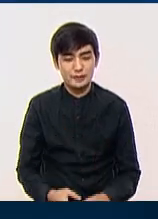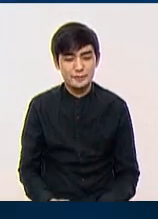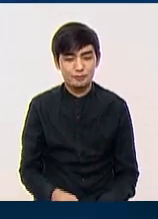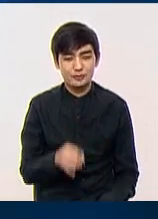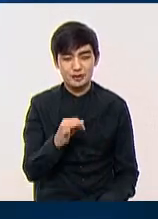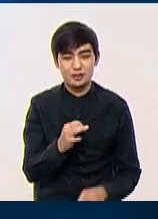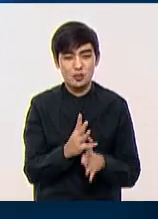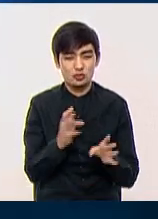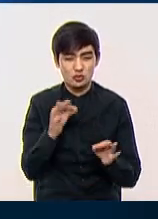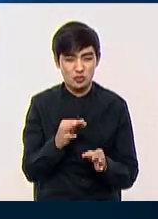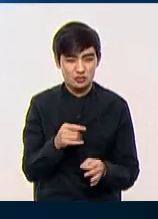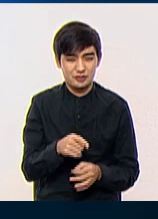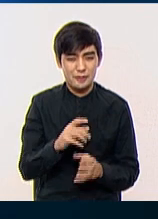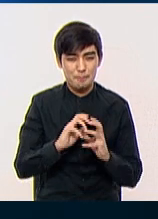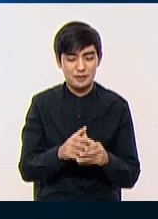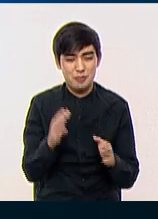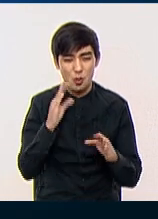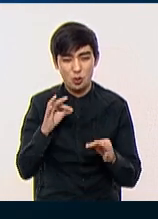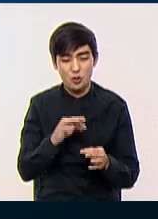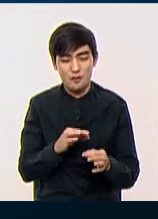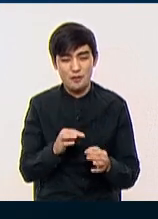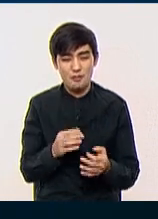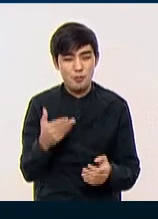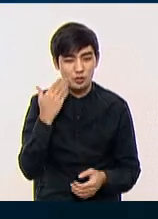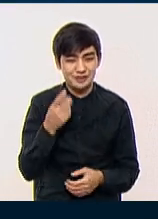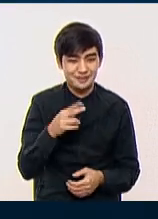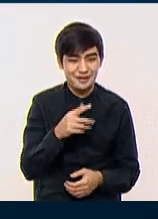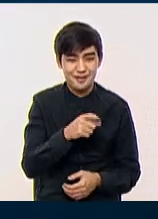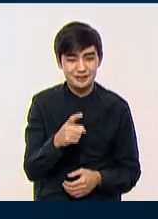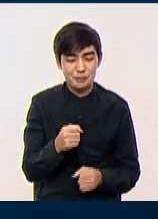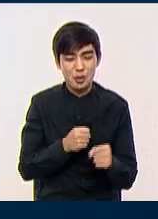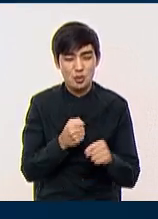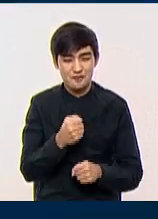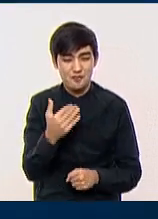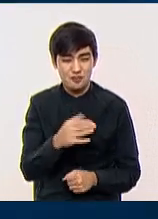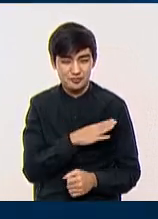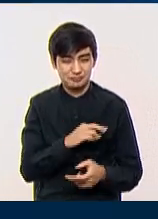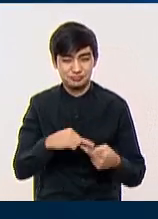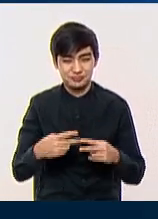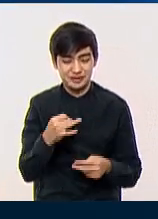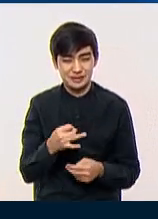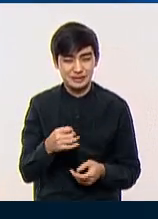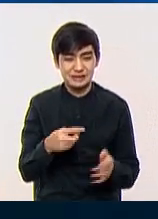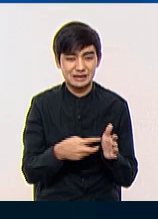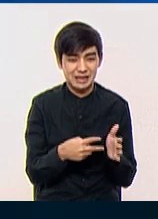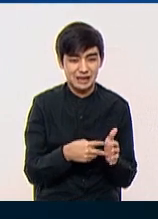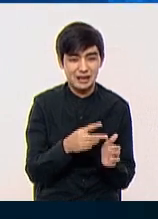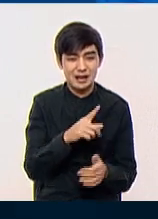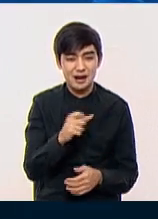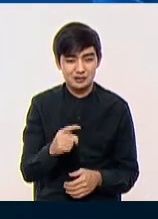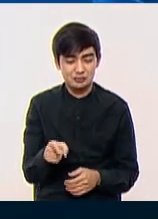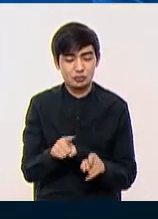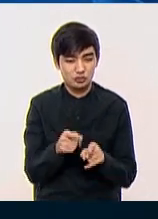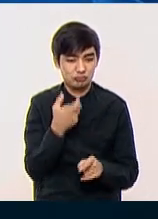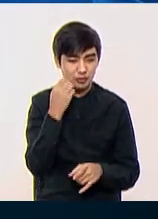Помимо очевидной пользы для мировой экологии, у газомоторного топлива есть множество экономических преимуществ, включая цену на природный газ. По